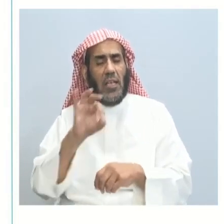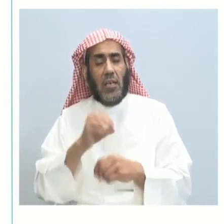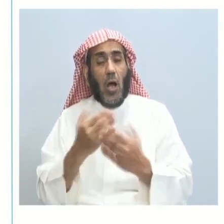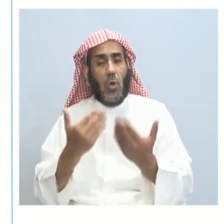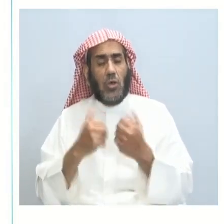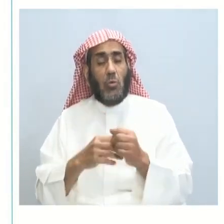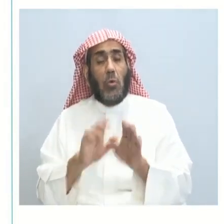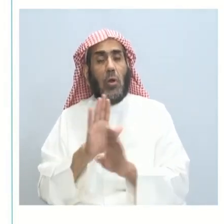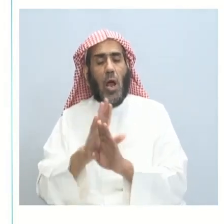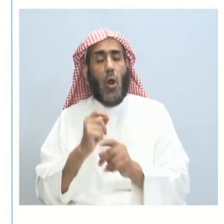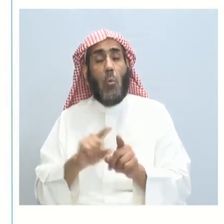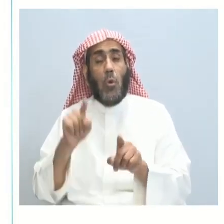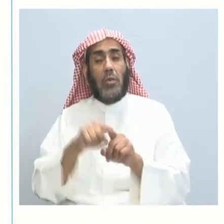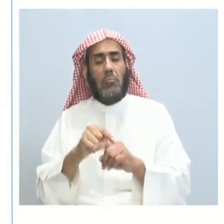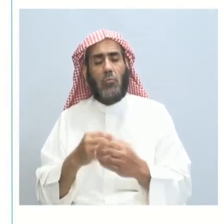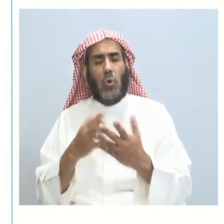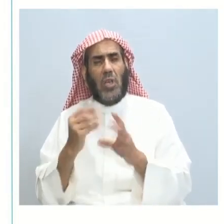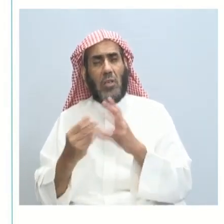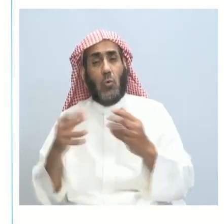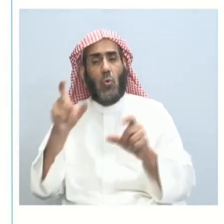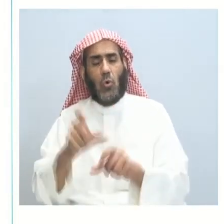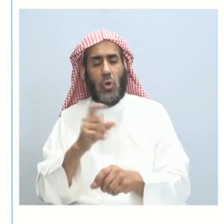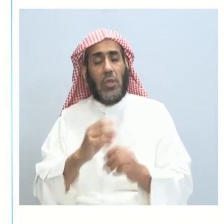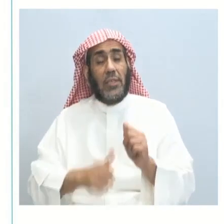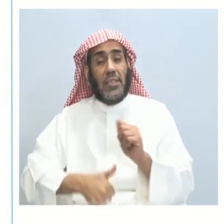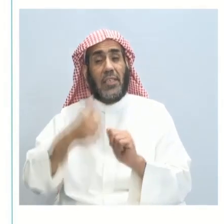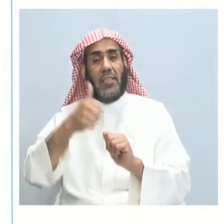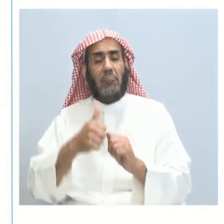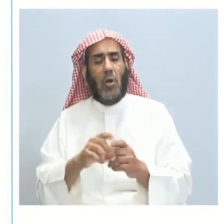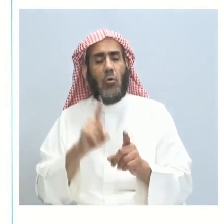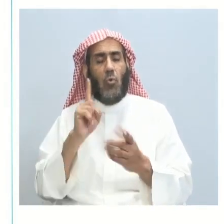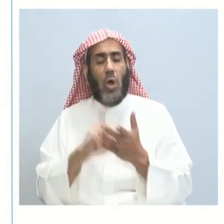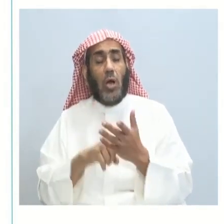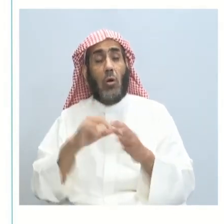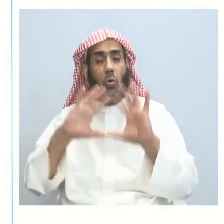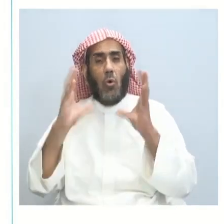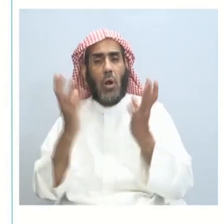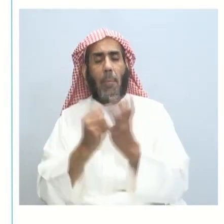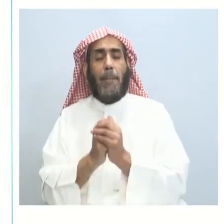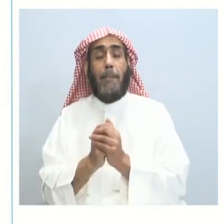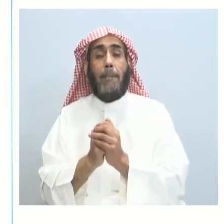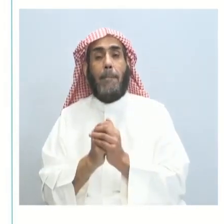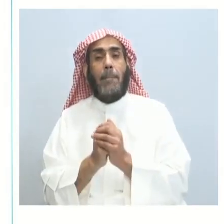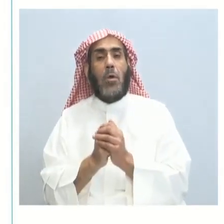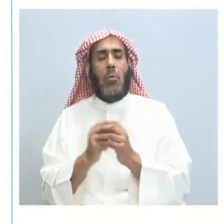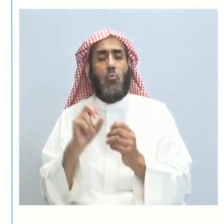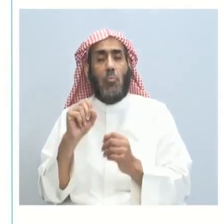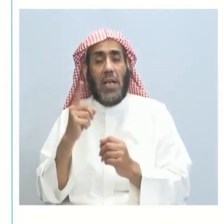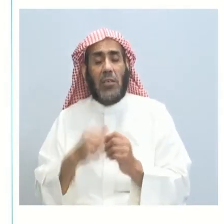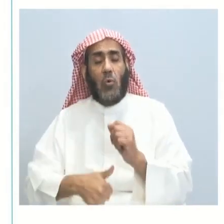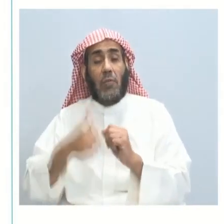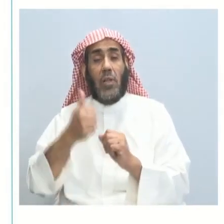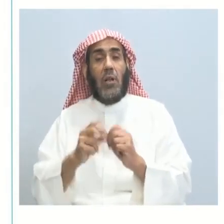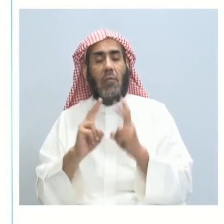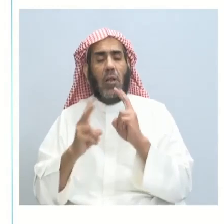نجرب الراعي المناسب كذلك نقدر عدد الحضور نستطيع ان نحقق كل ما هو مميز وافضل